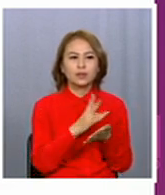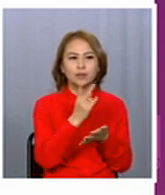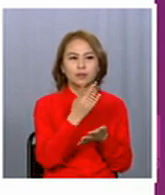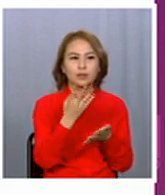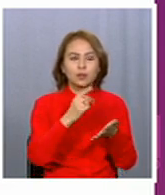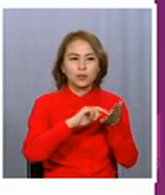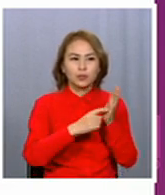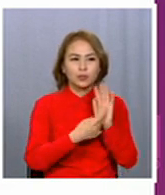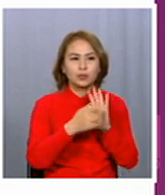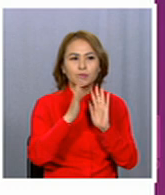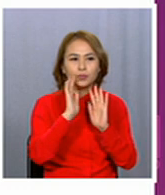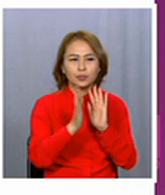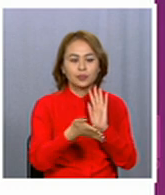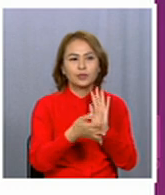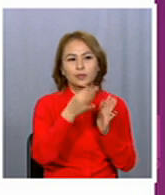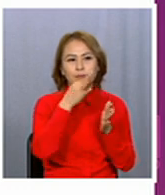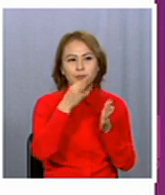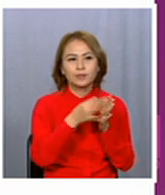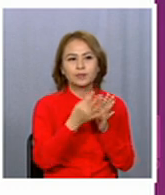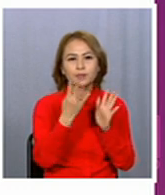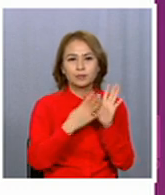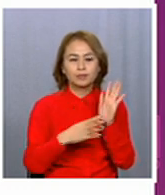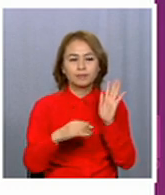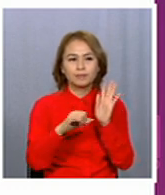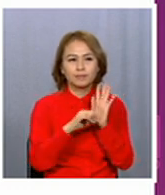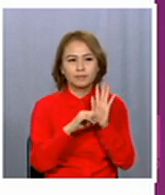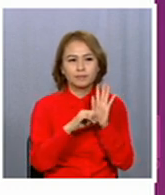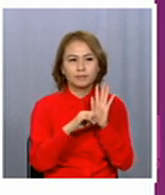көбейткенде көбейтіндінің мәні 96-ға тең болады?